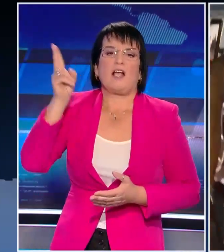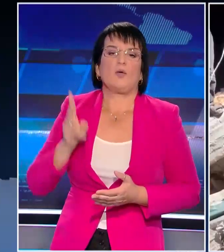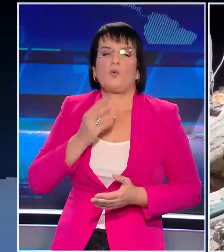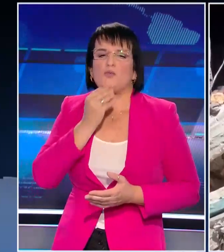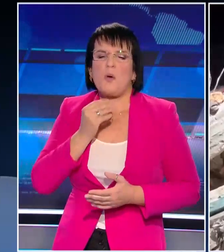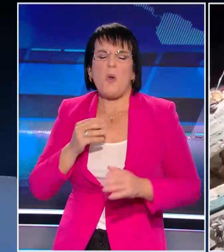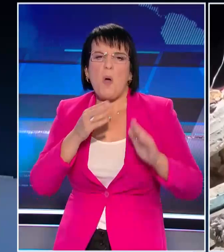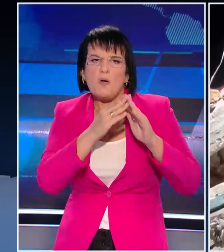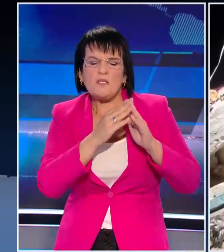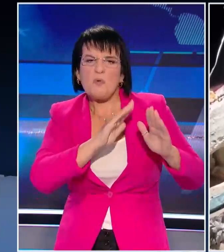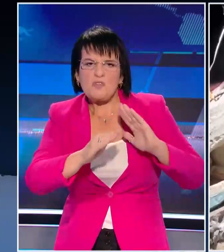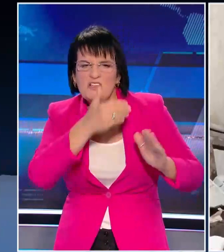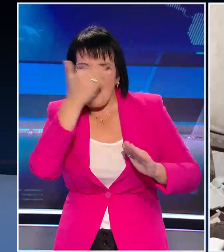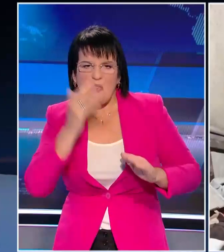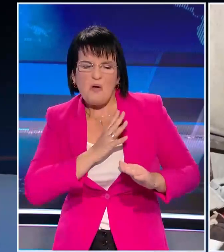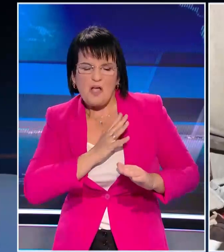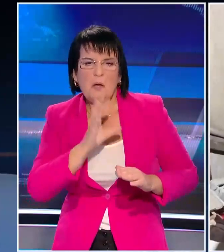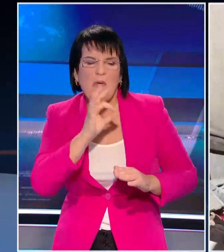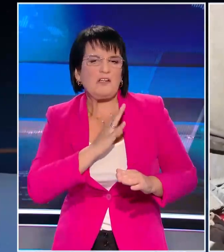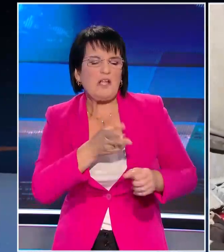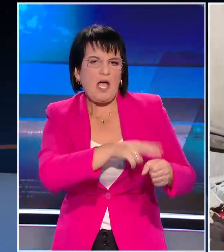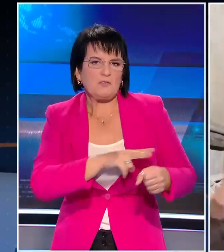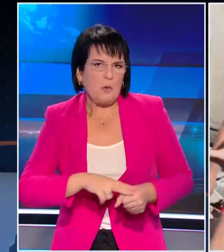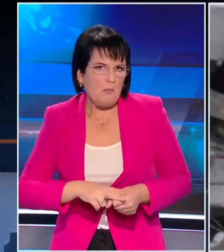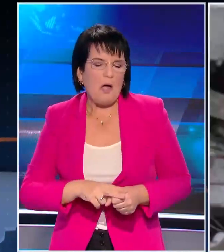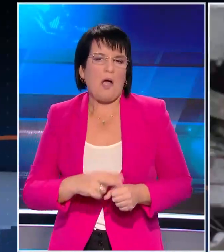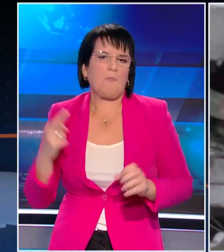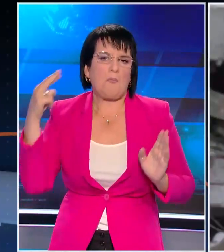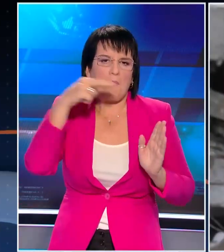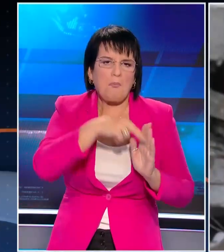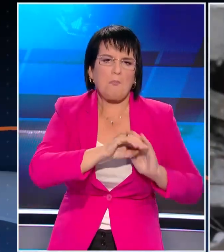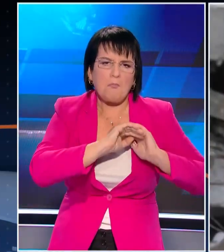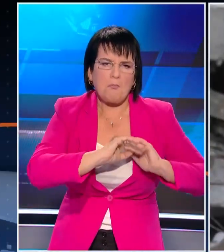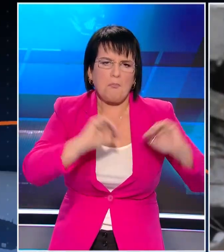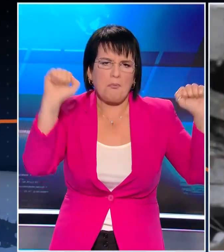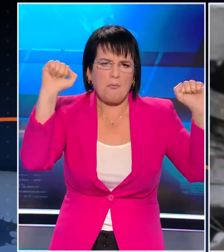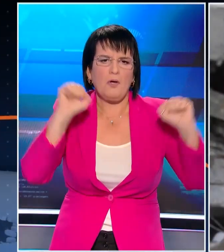προσφυγικούς καταβλισμούς, με απολογισμό τουλάχιστον 50 νεκρούς στις τελευταίες ώρες.